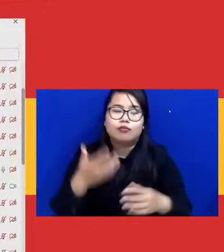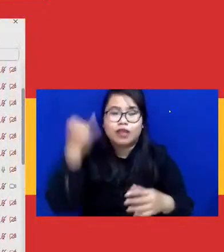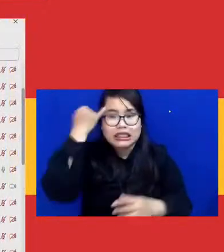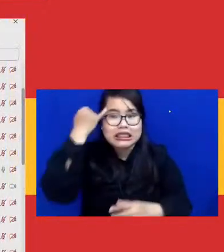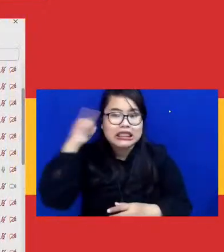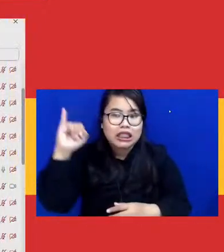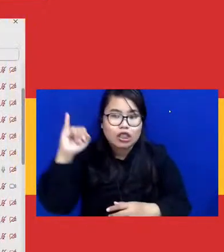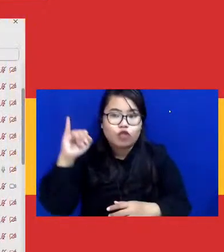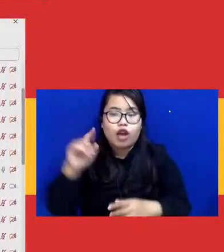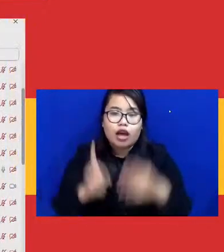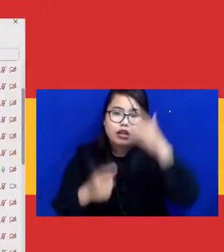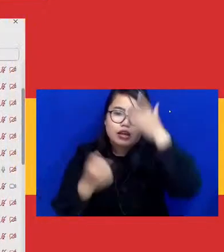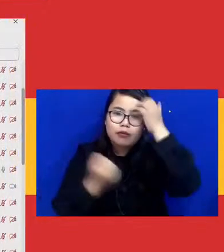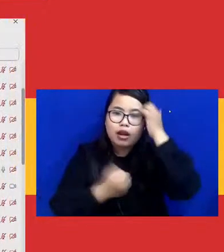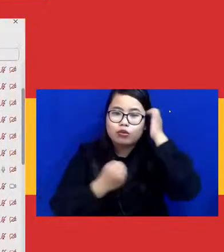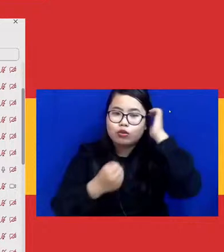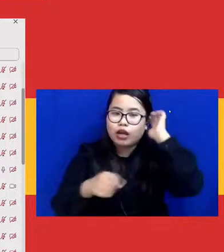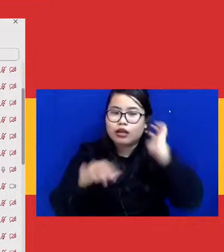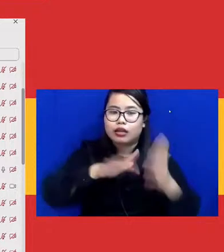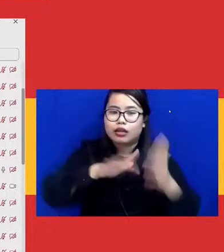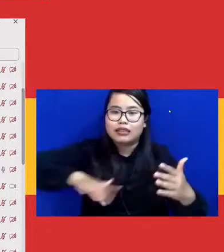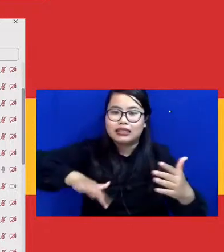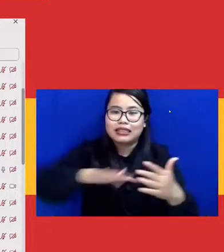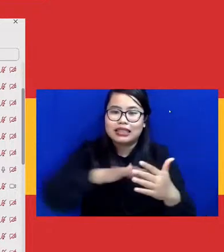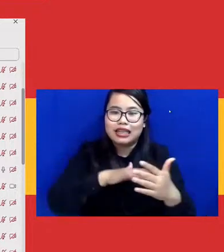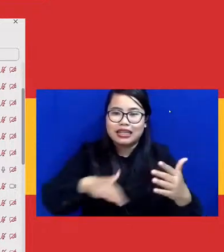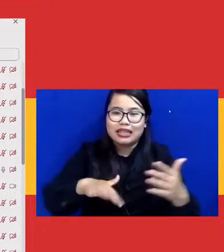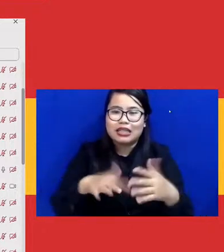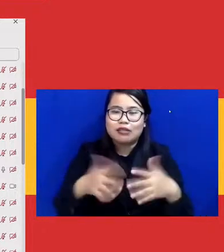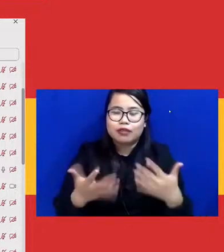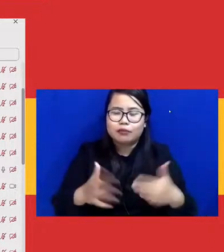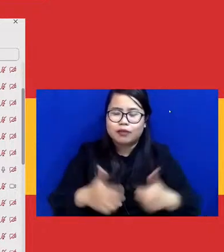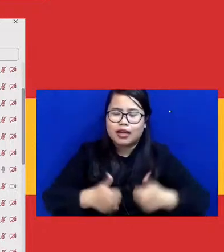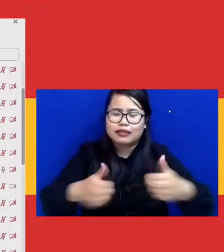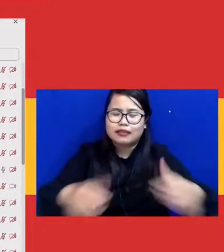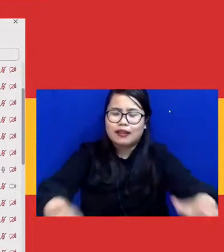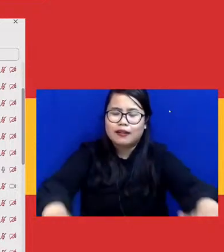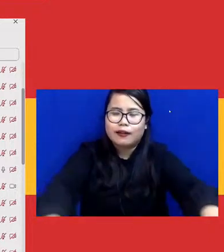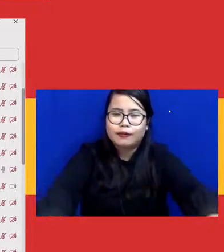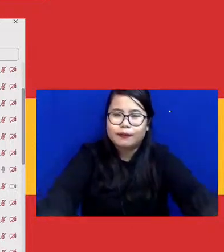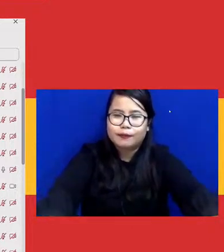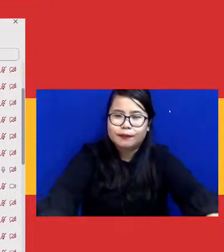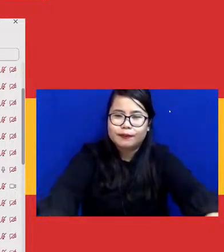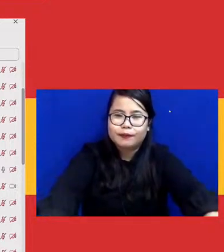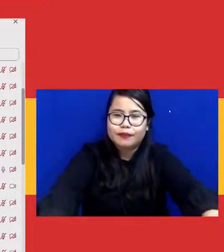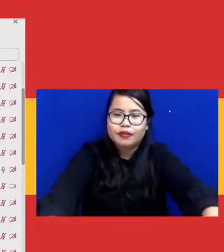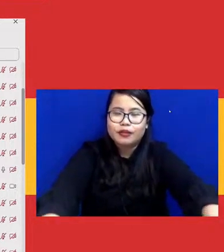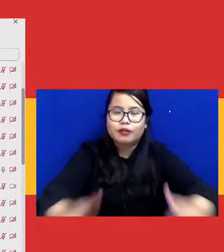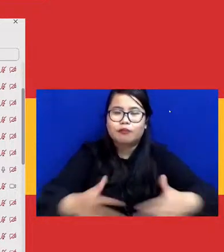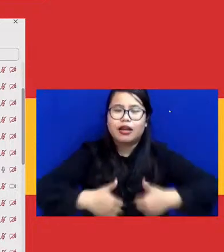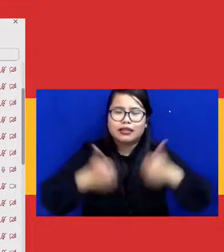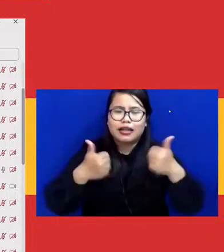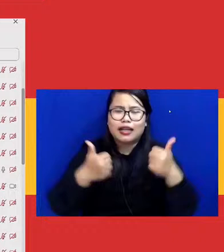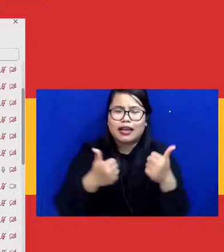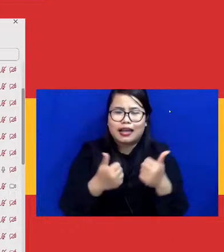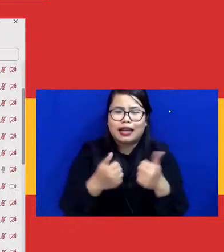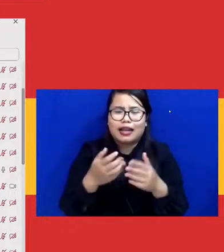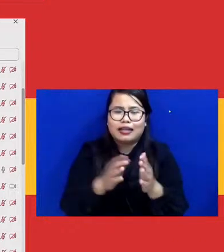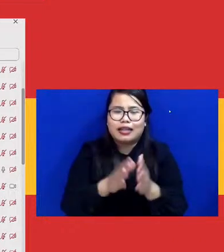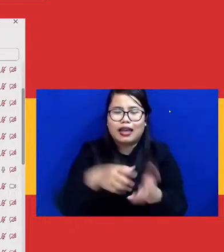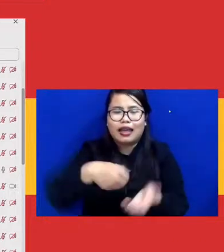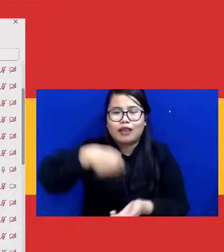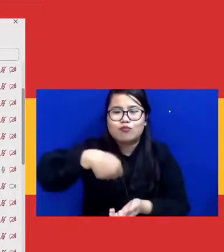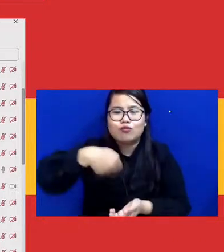melakukan kajian yang akhirnya menghasilkan sebuah handbook. Apa isi handbooknya itu?